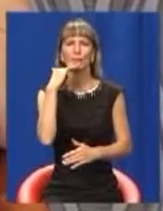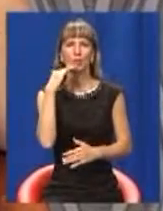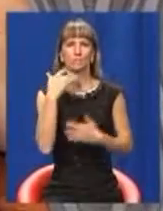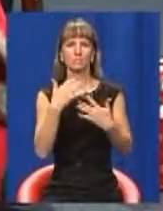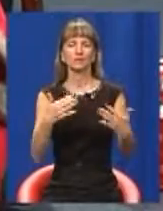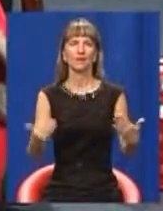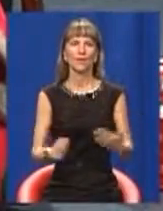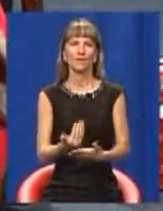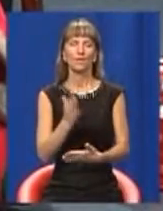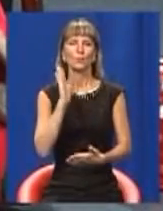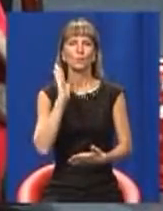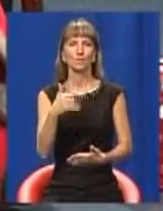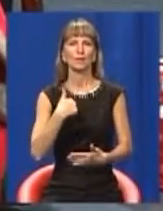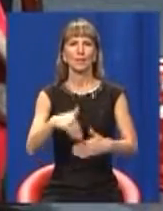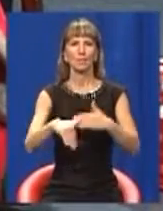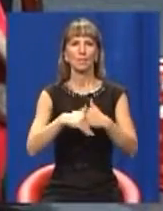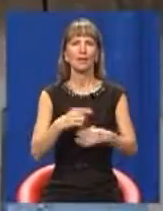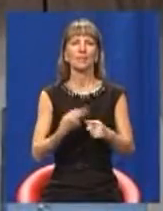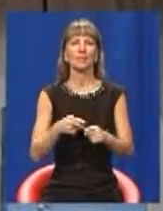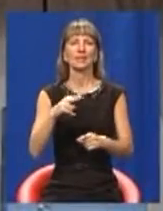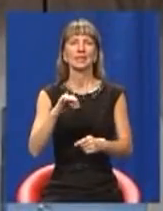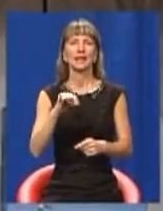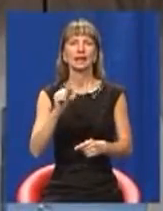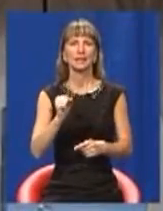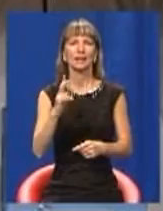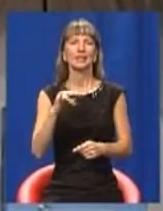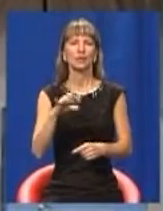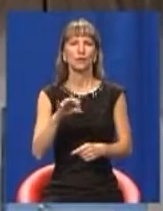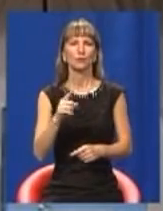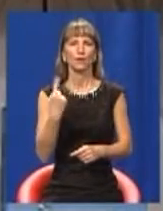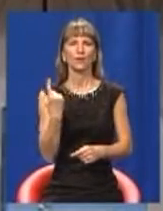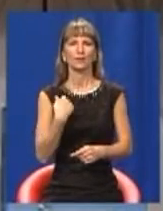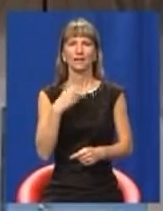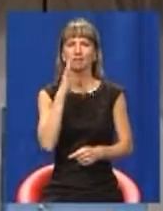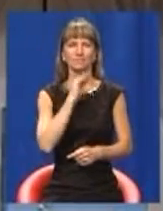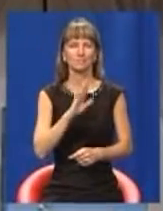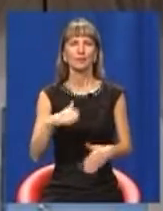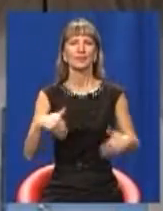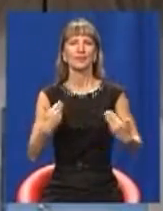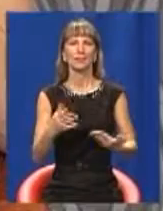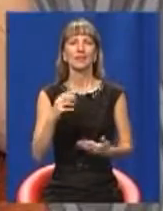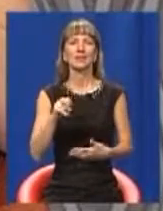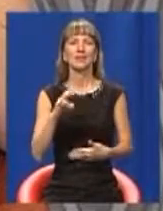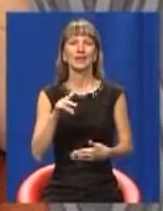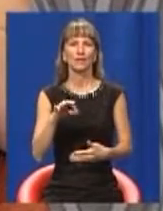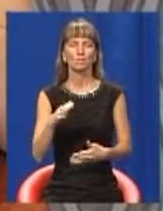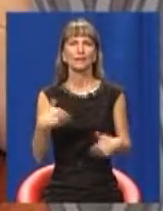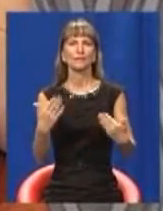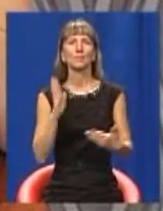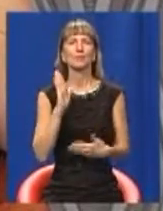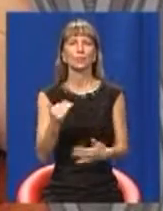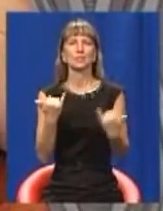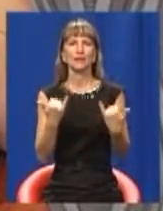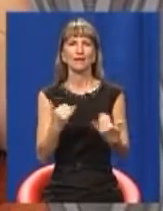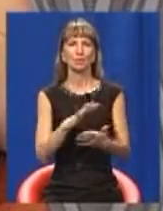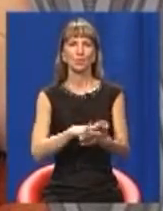чого нового. Буде мені допомагати в цьому Данило, тому що один я тут не впораюся. Привіт, Данило. Привіт. Ну що, будемо сьогодні